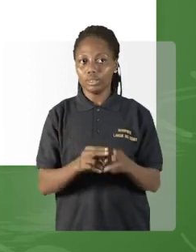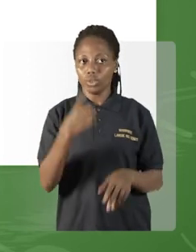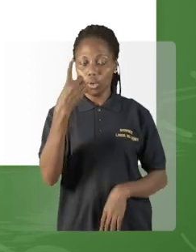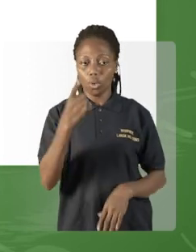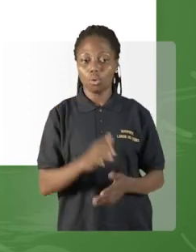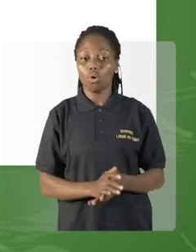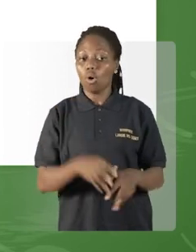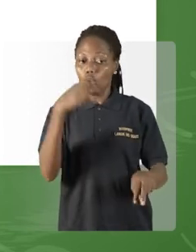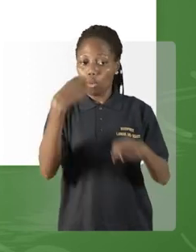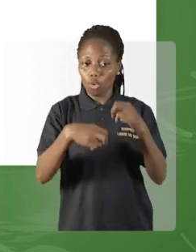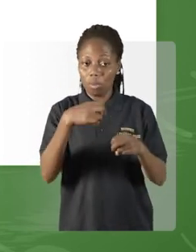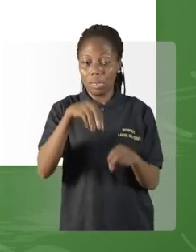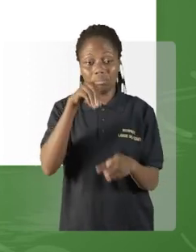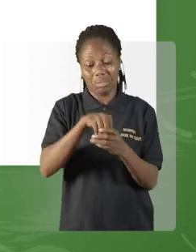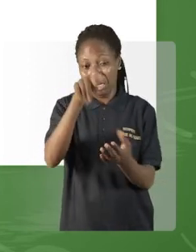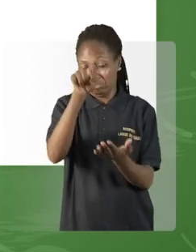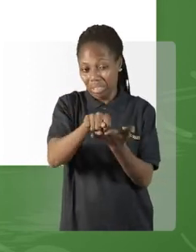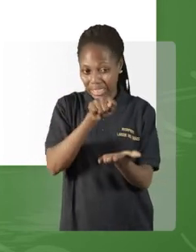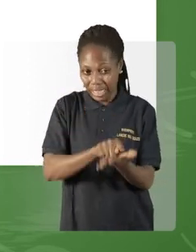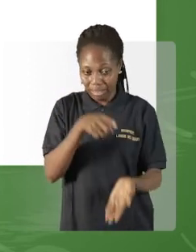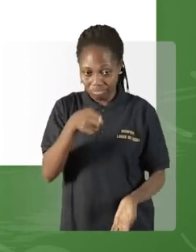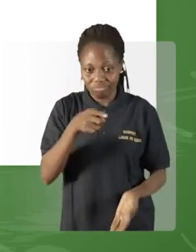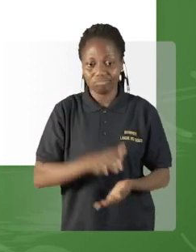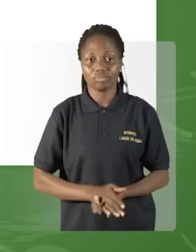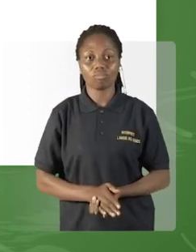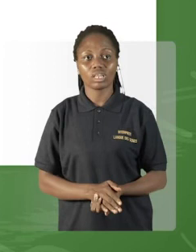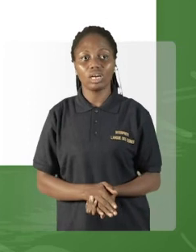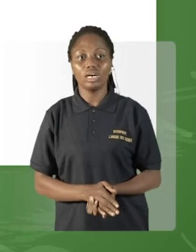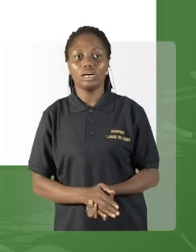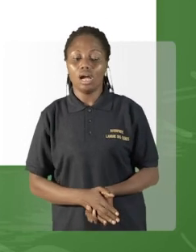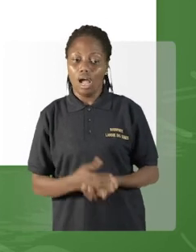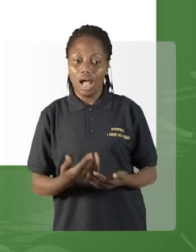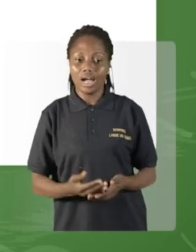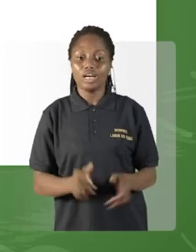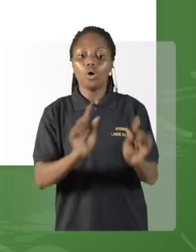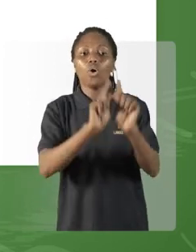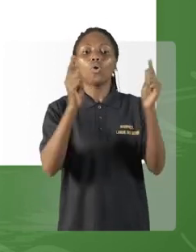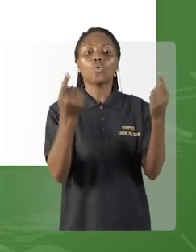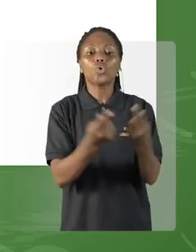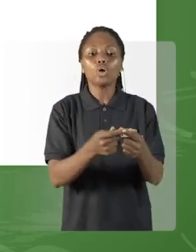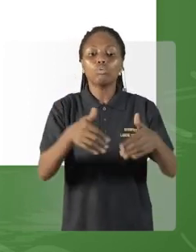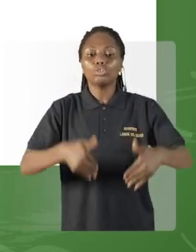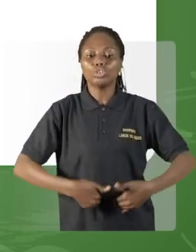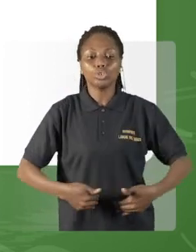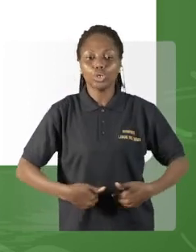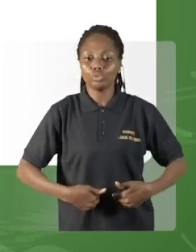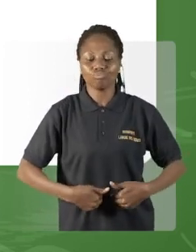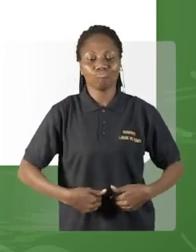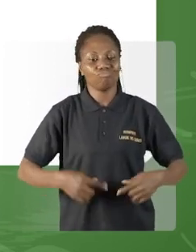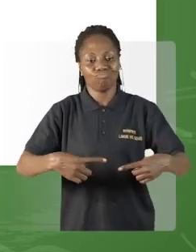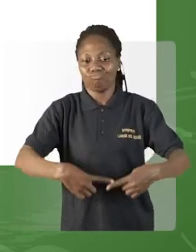le problème posé. Il s'agit du désaccord entre deux groupes de